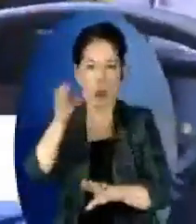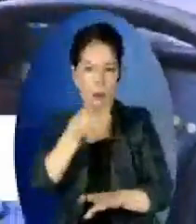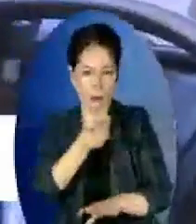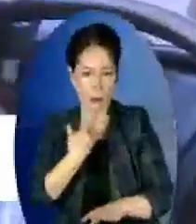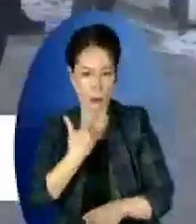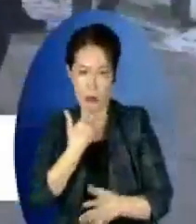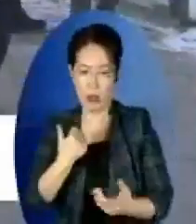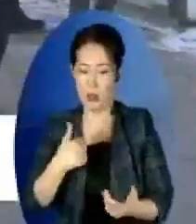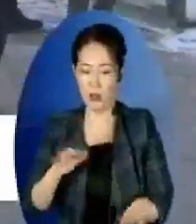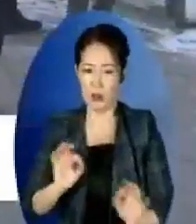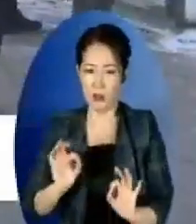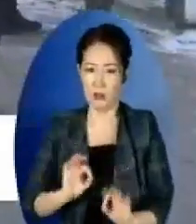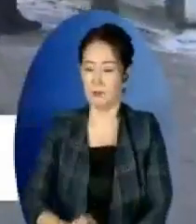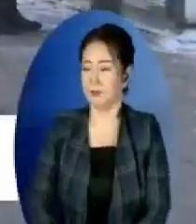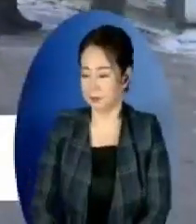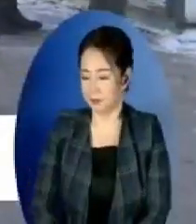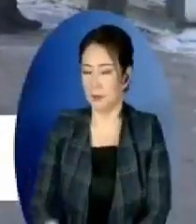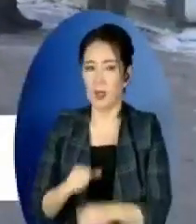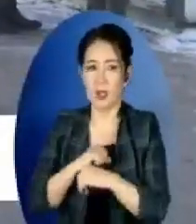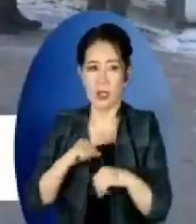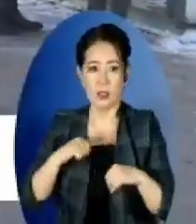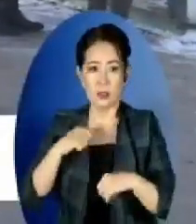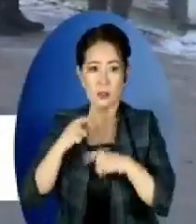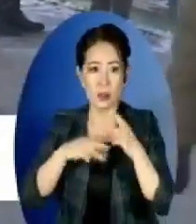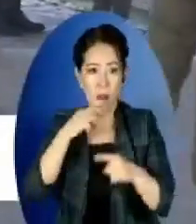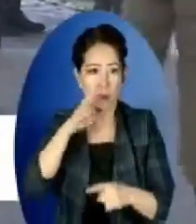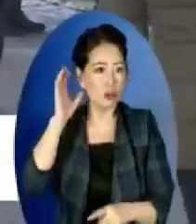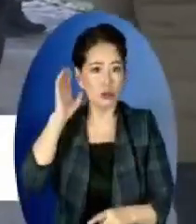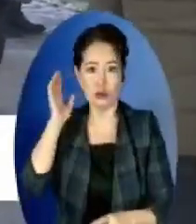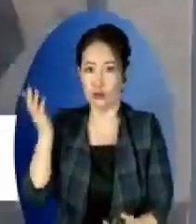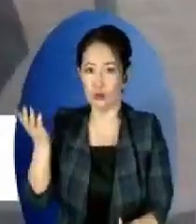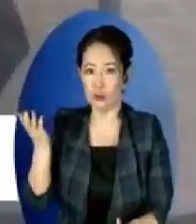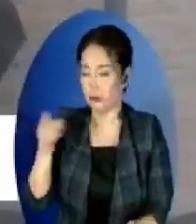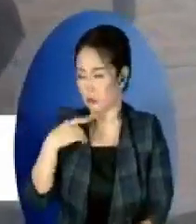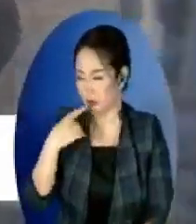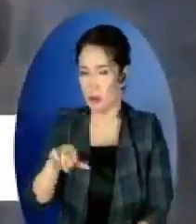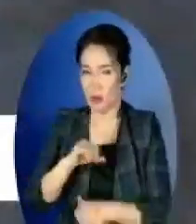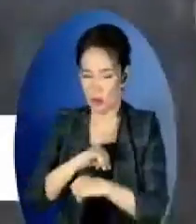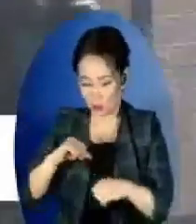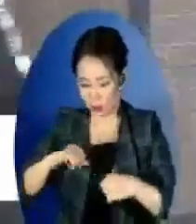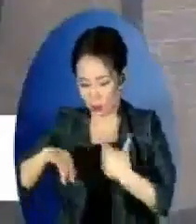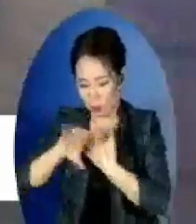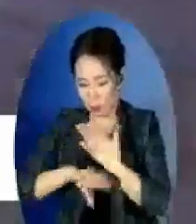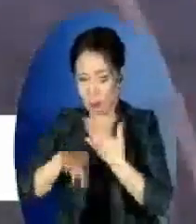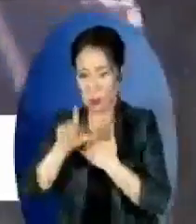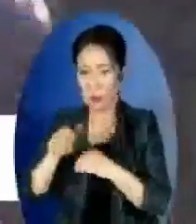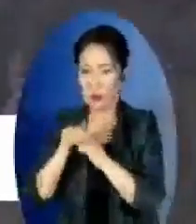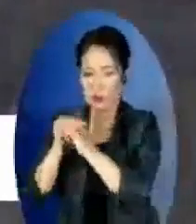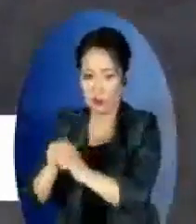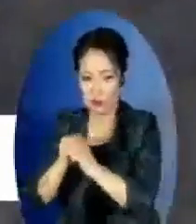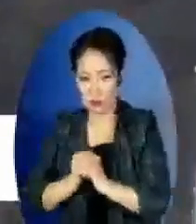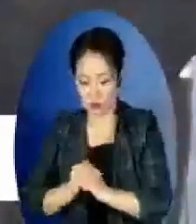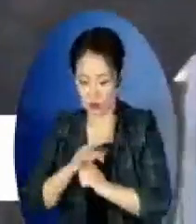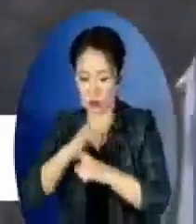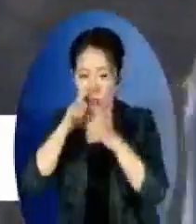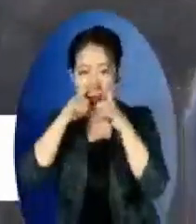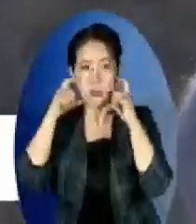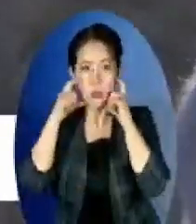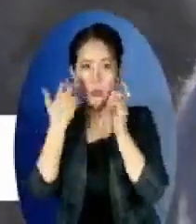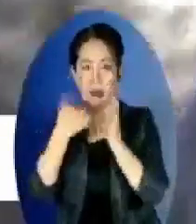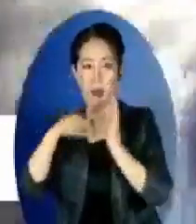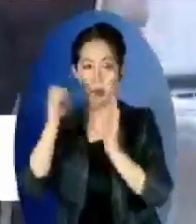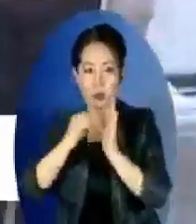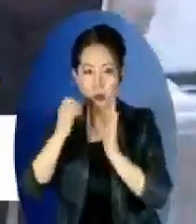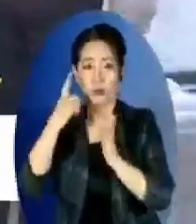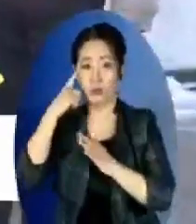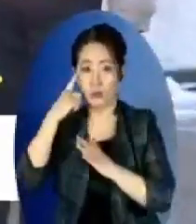тийм мэдгэл өгөөгүй. Харин иргэдийн хувьд энэ талаар мэдээлэл сонсоогүй гэдгийг хэлж байгаа юм. Өөрийнхөө болон бусдын эрх ашгийг хүндэтгэж амны хаалт зүүх ёстойг